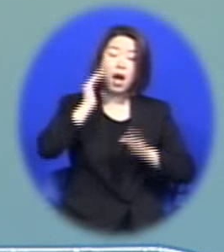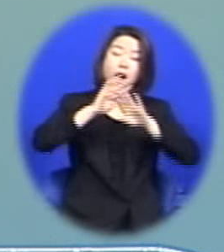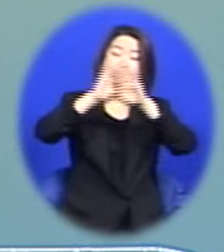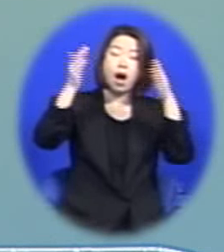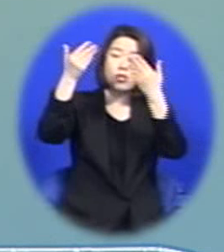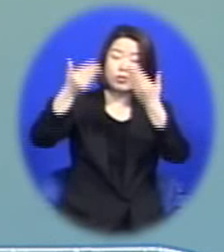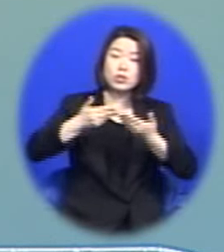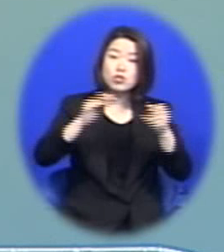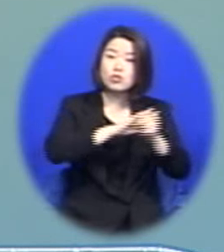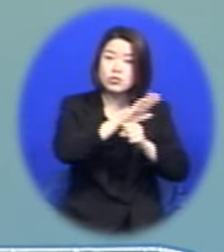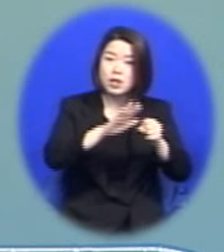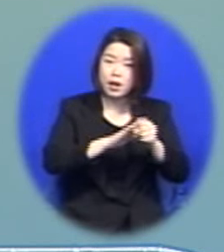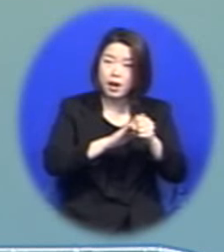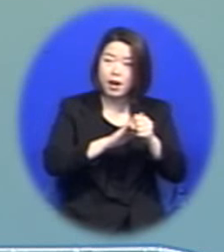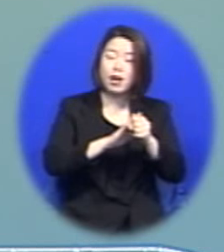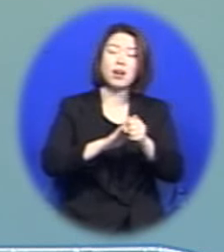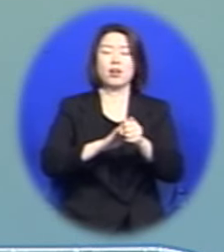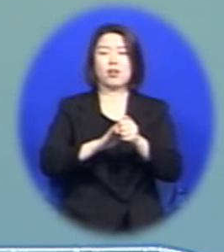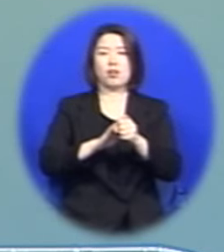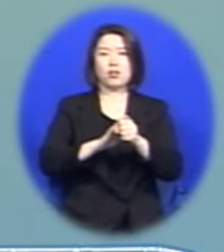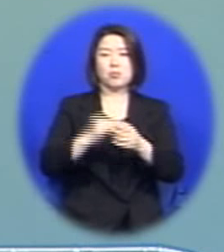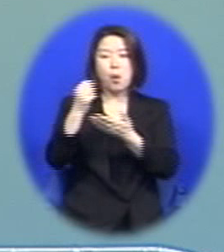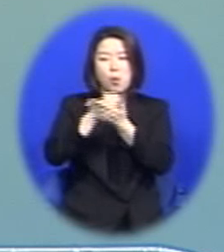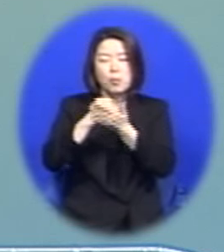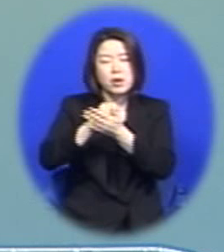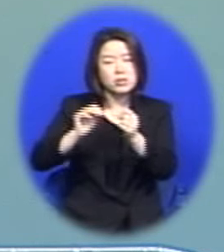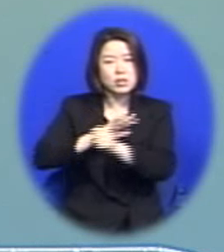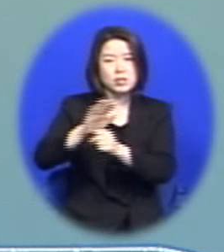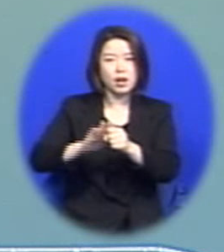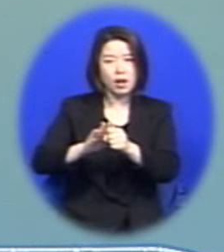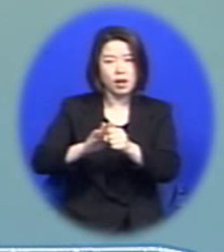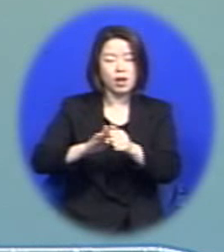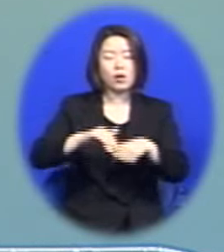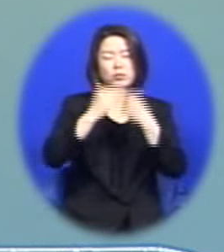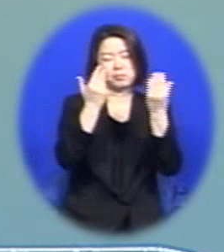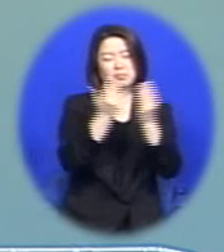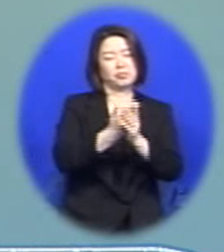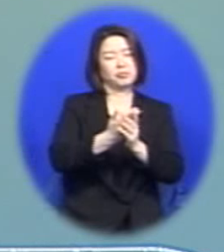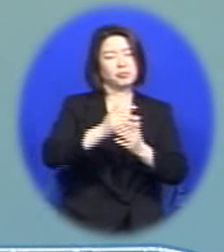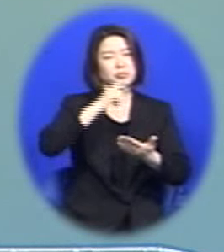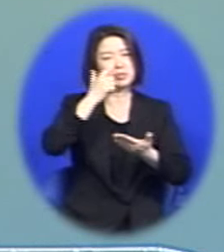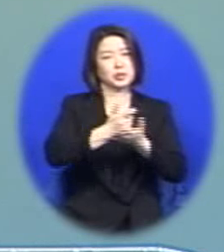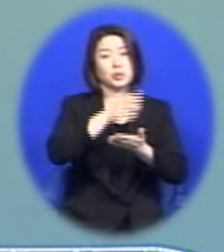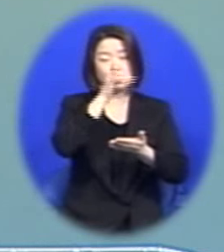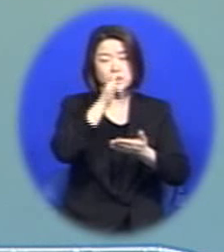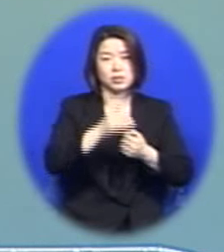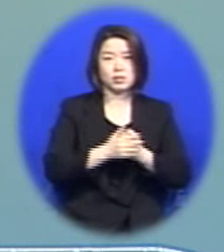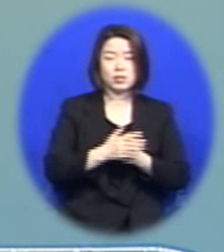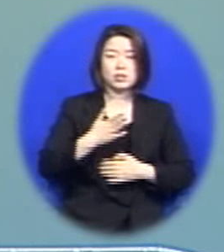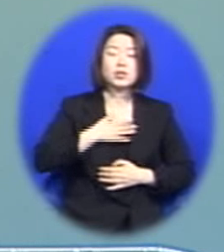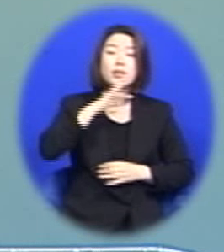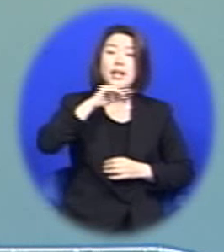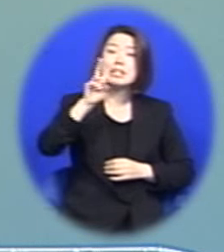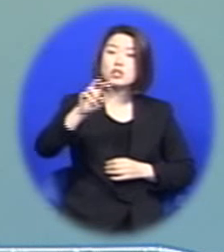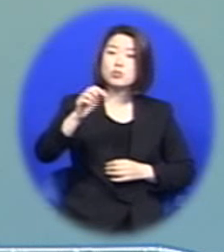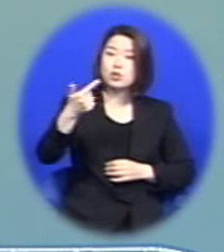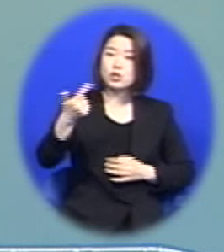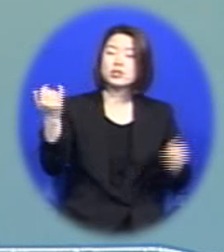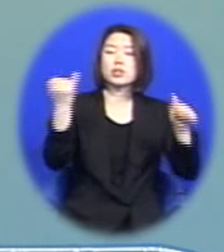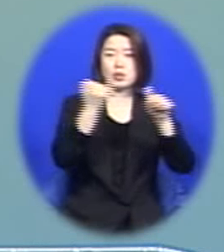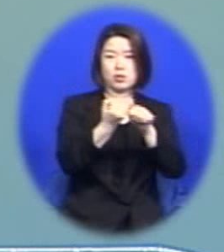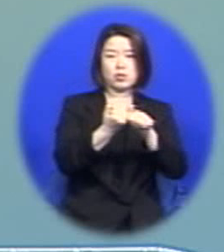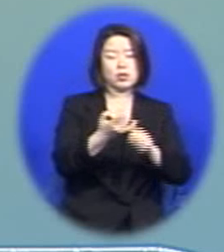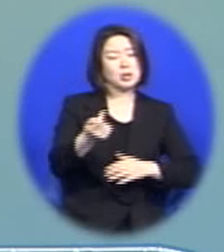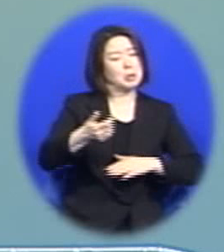운명적인 사랑 완전히 솟고 있는 거에요 저는 26살 6살에 결혼했습니다 좀